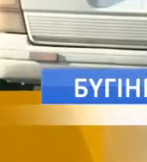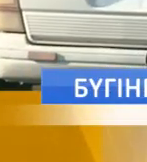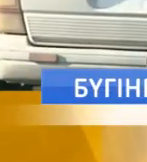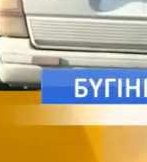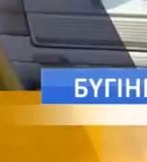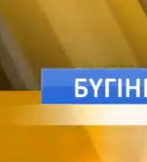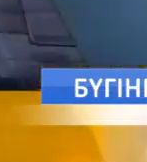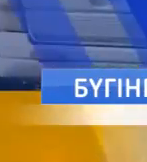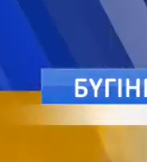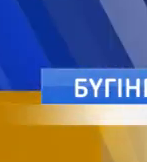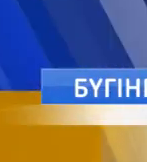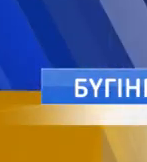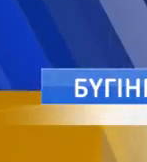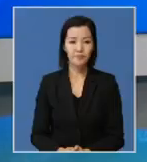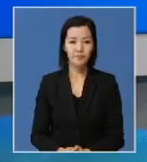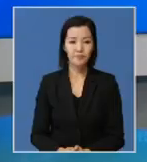зерттеу жүргізіп көрді.